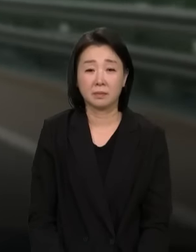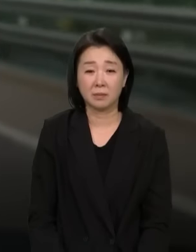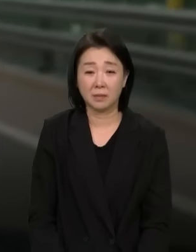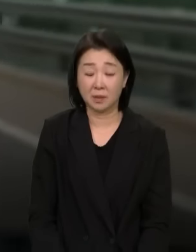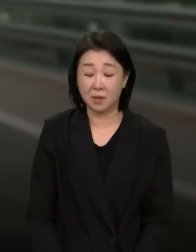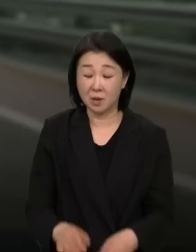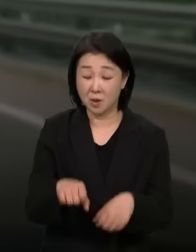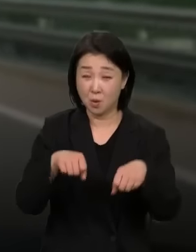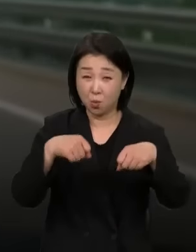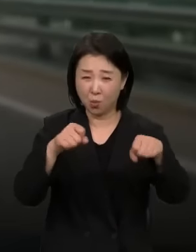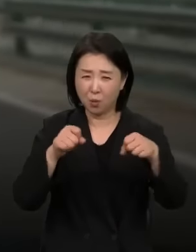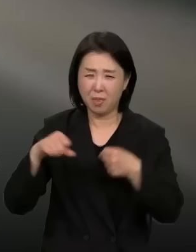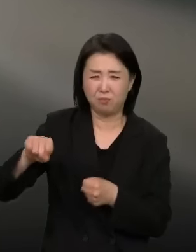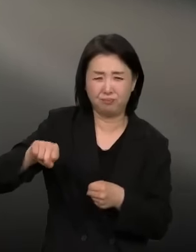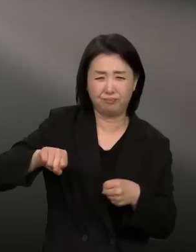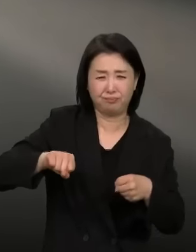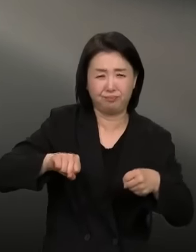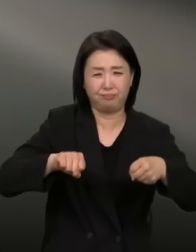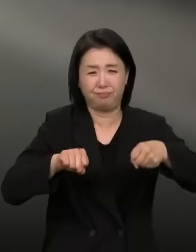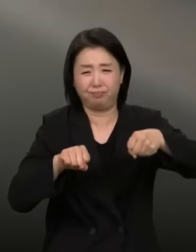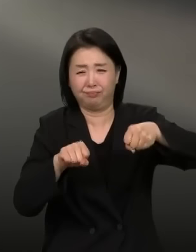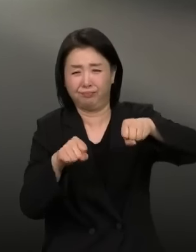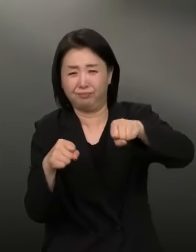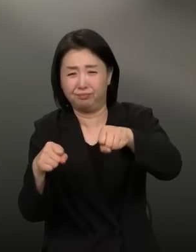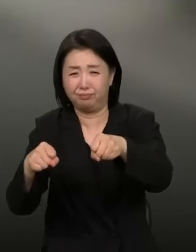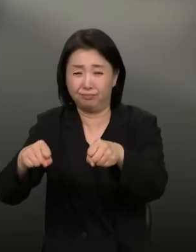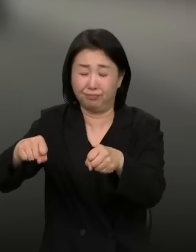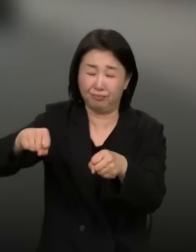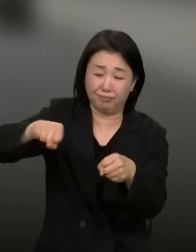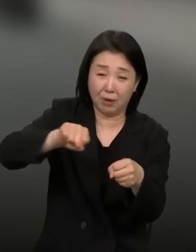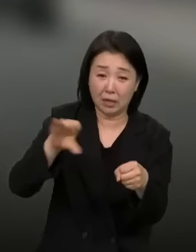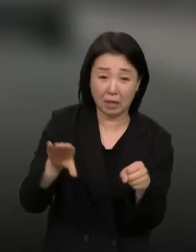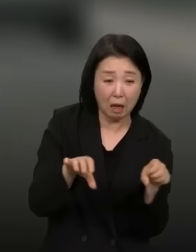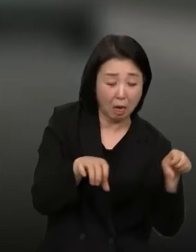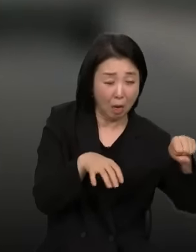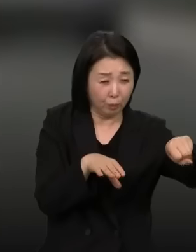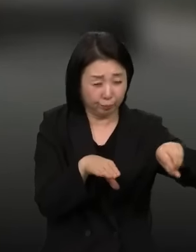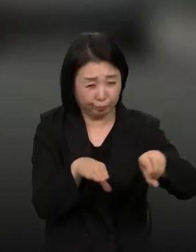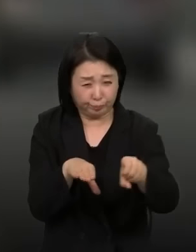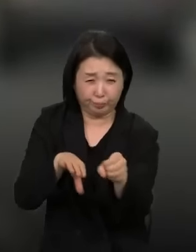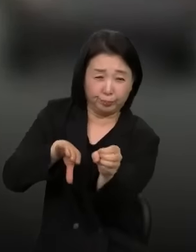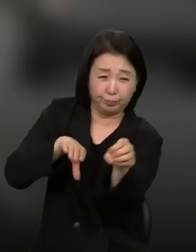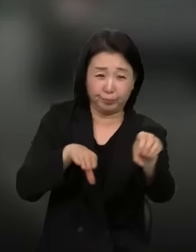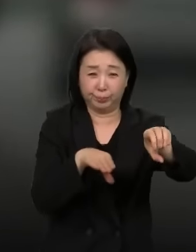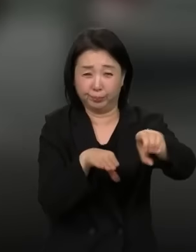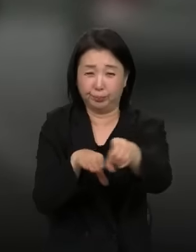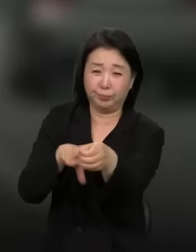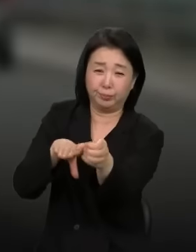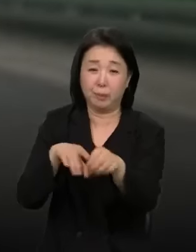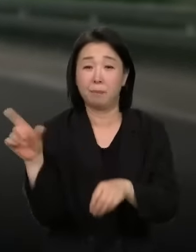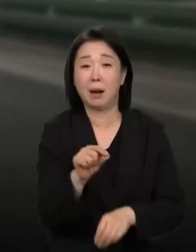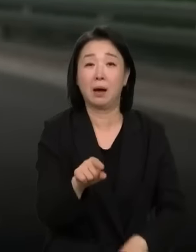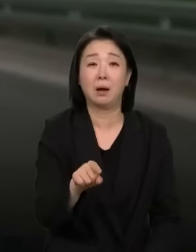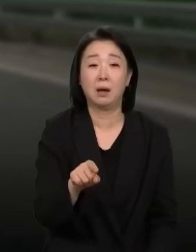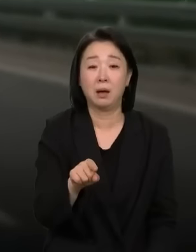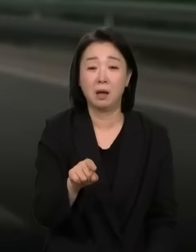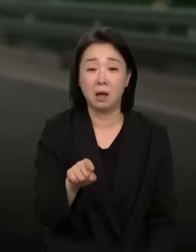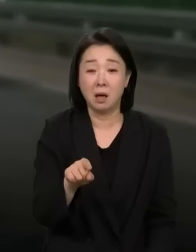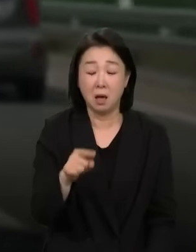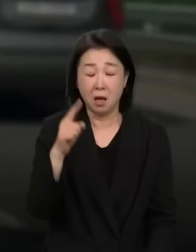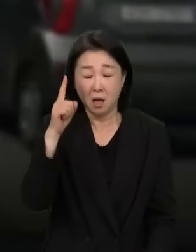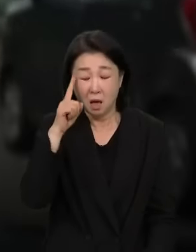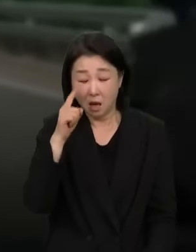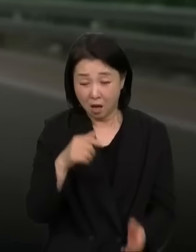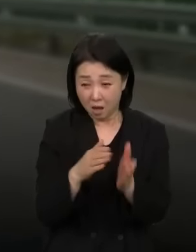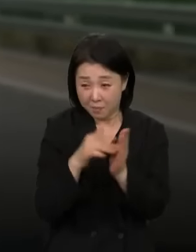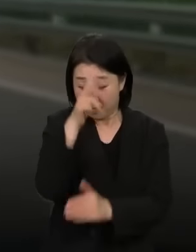오토바이 한 대가 질주합니다. 달리는 차 사이를 고개하듯 빠져나갑니다. 어찌나 빠른지 뒤쫓는 암행